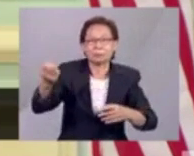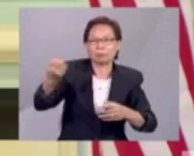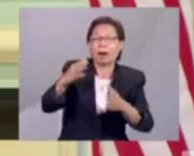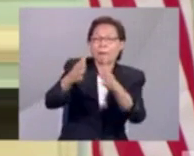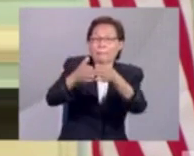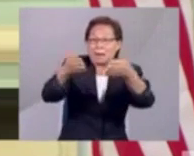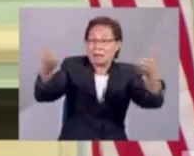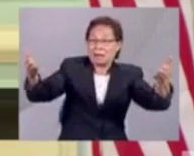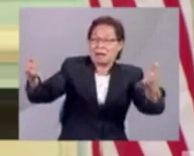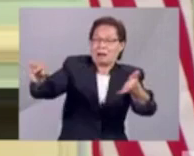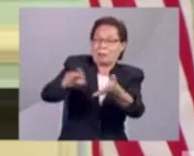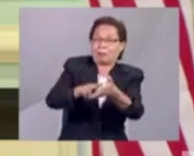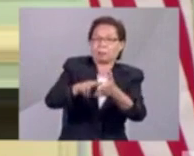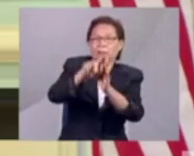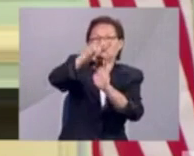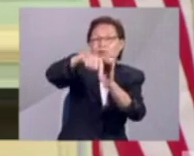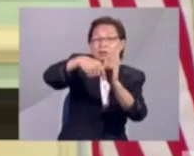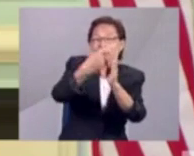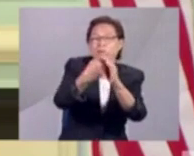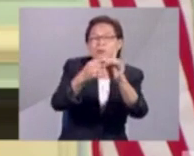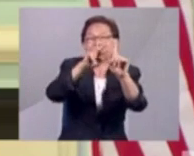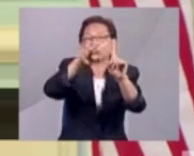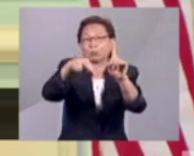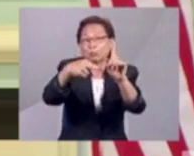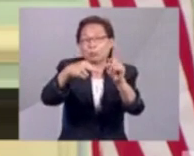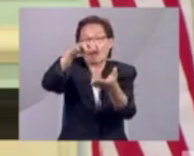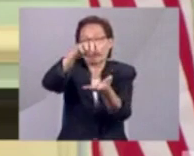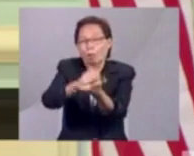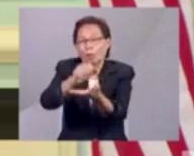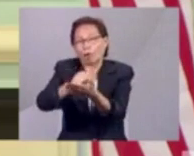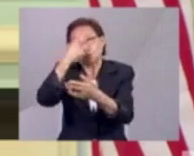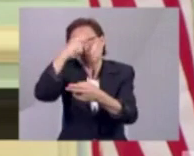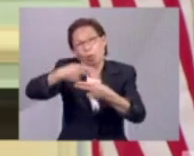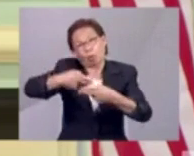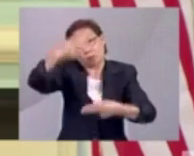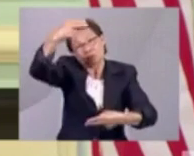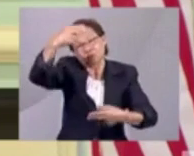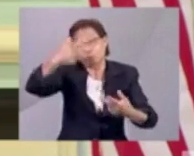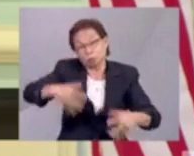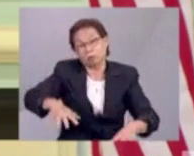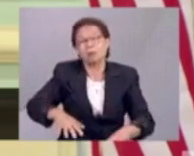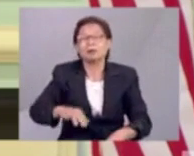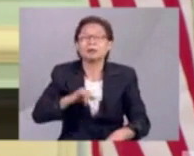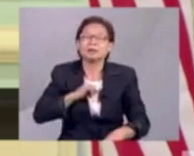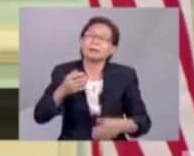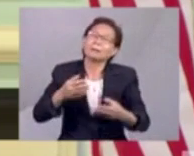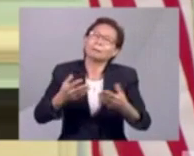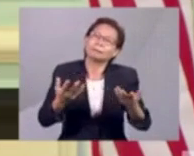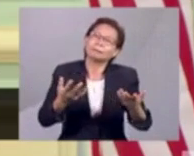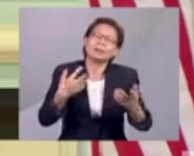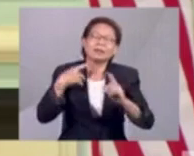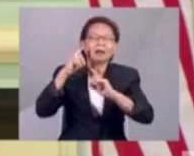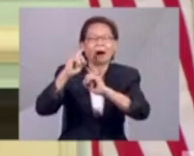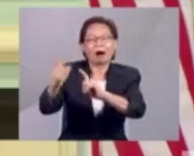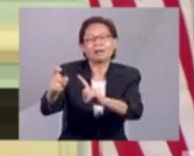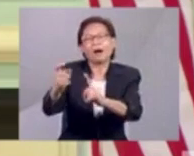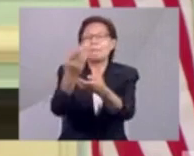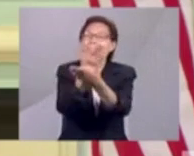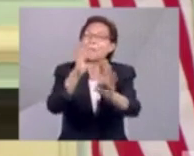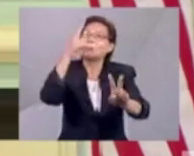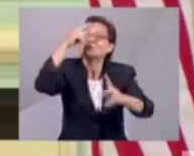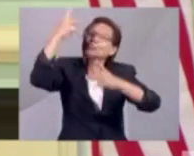laporan, tak sampai satu jam, 1,000 booking untuk hotel dan sebagainya. Walaupun kita beri kebebasan untuk pelancongan dan